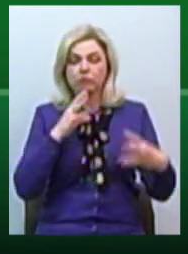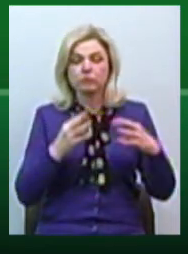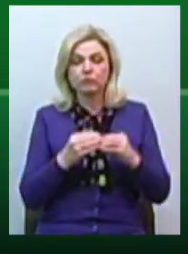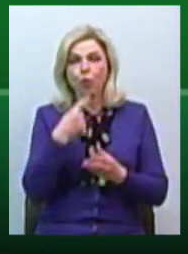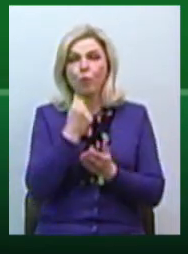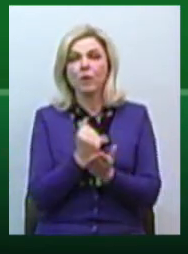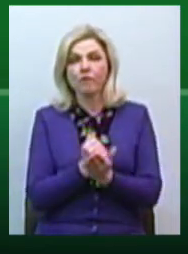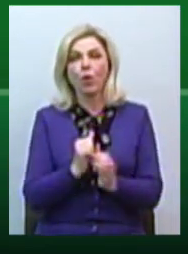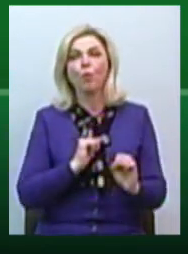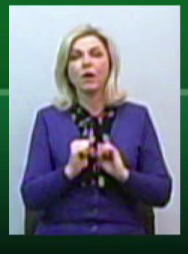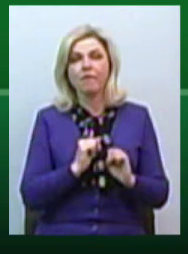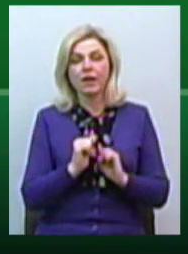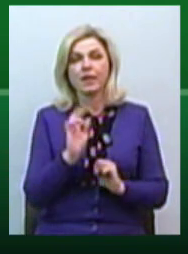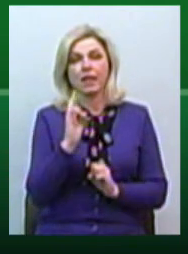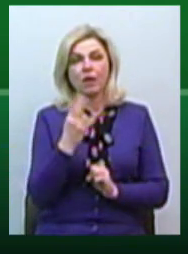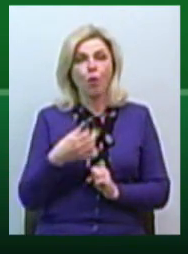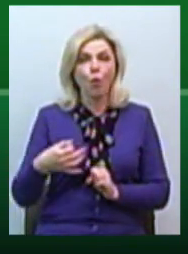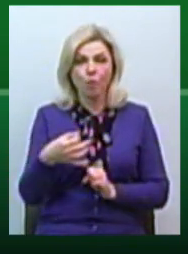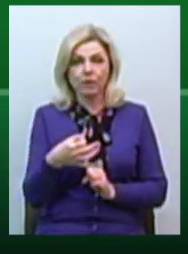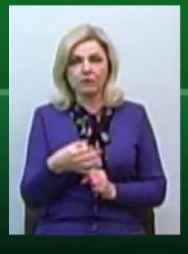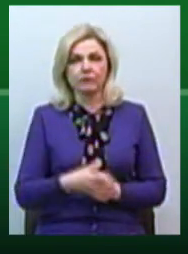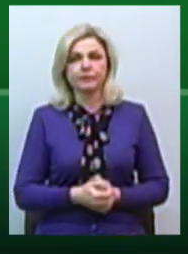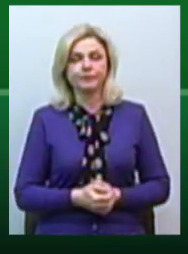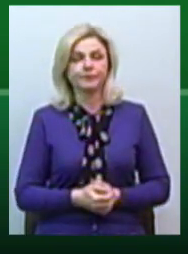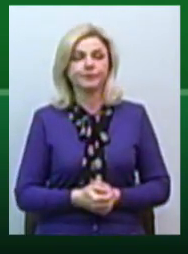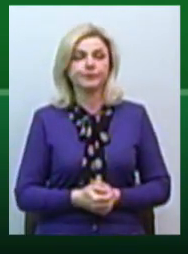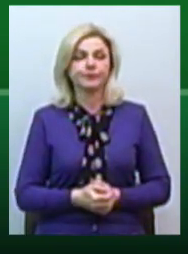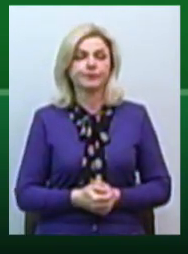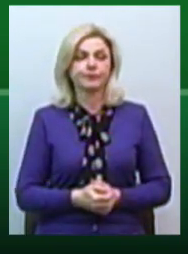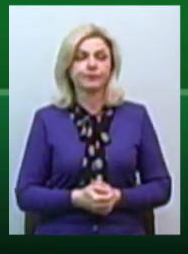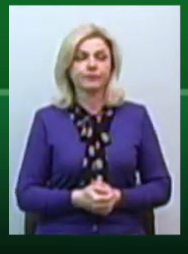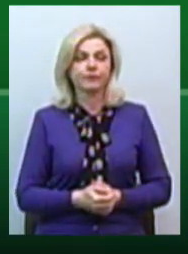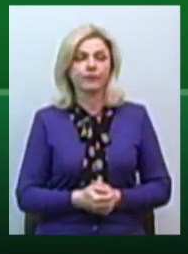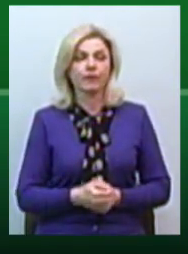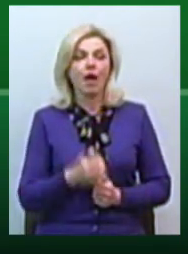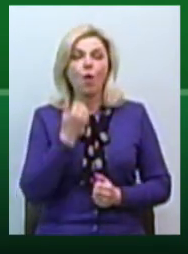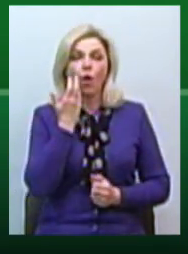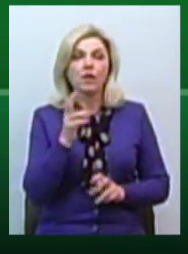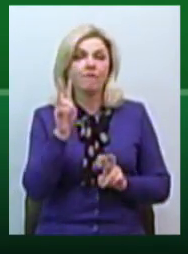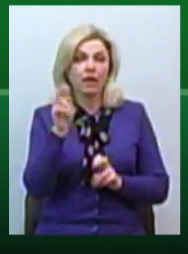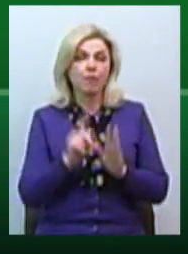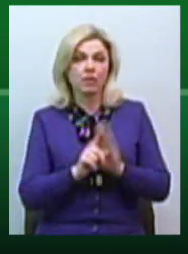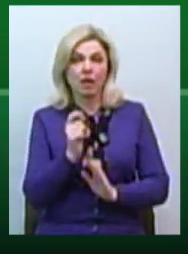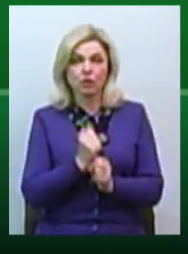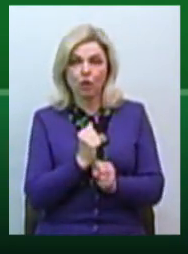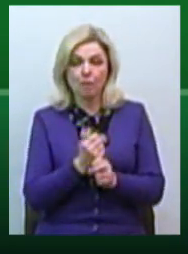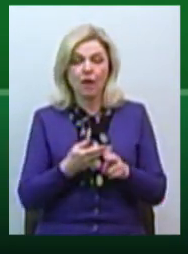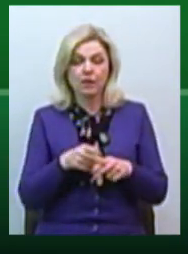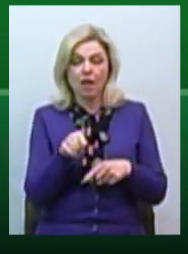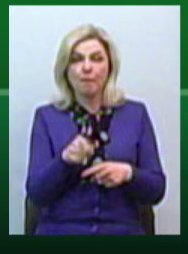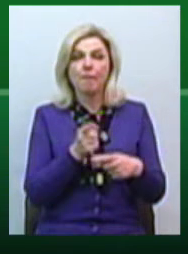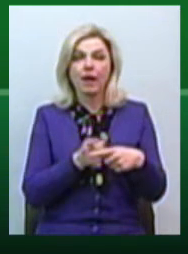управлінням патрульної поліції в Миколаївській області, але ж підрядник, коли почав роботи на цьому